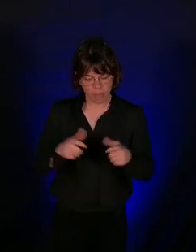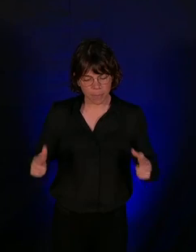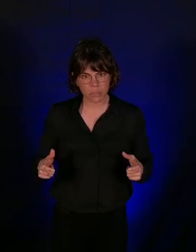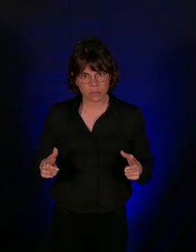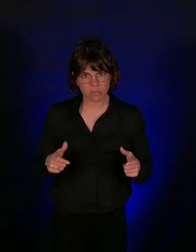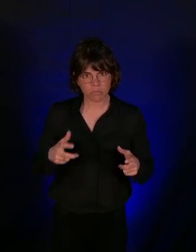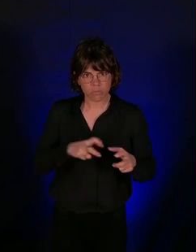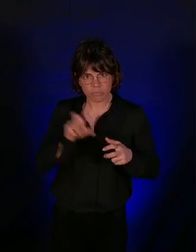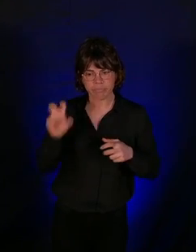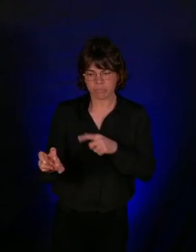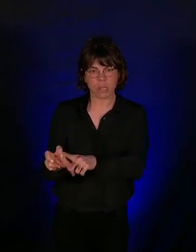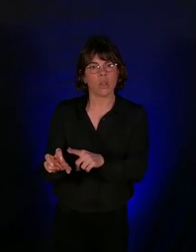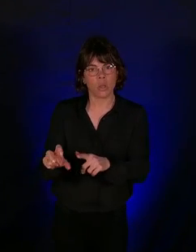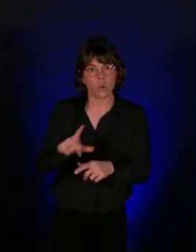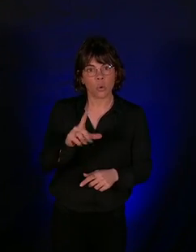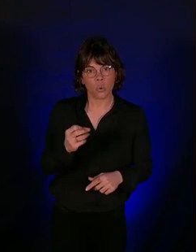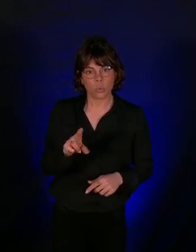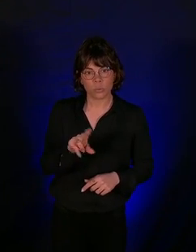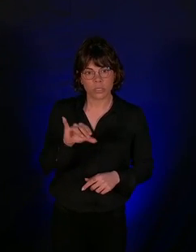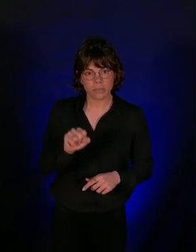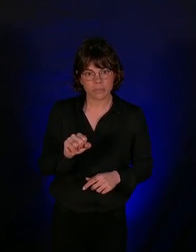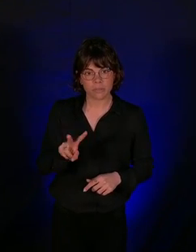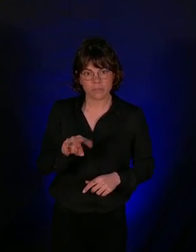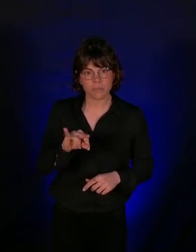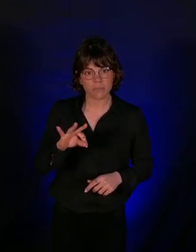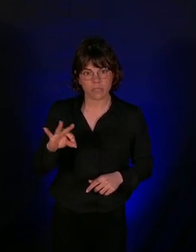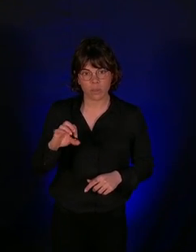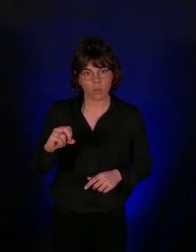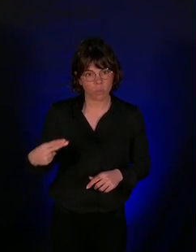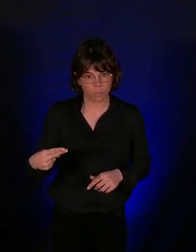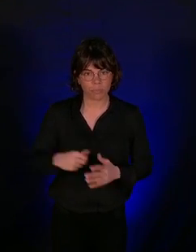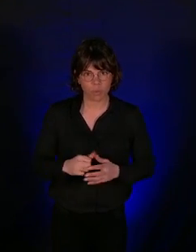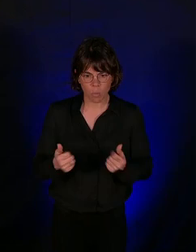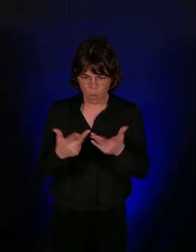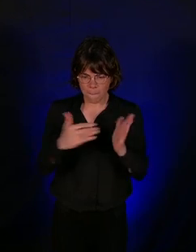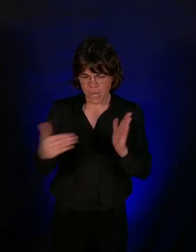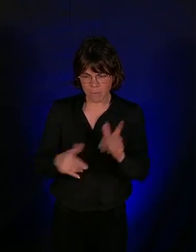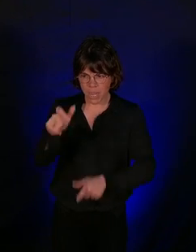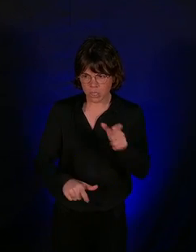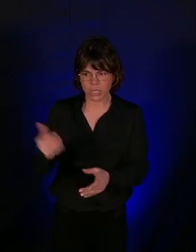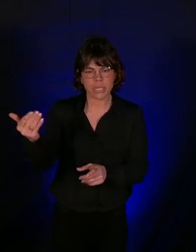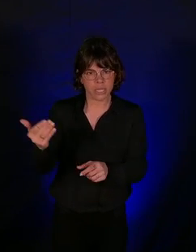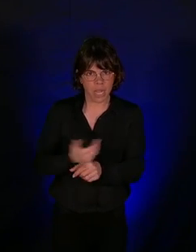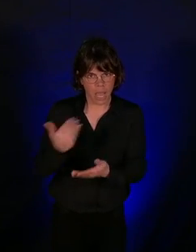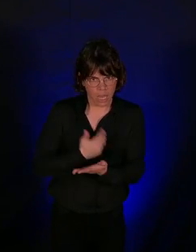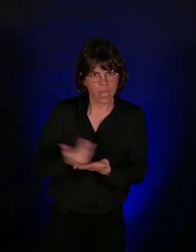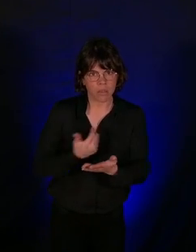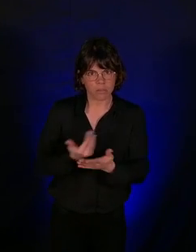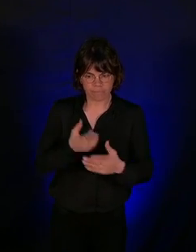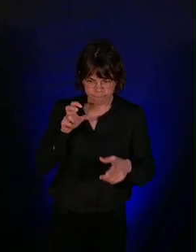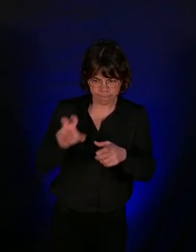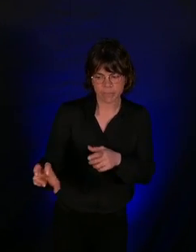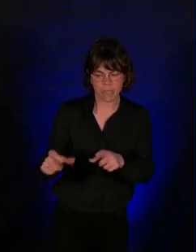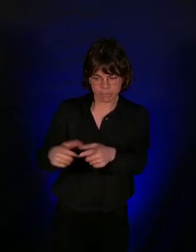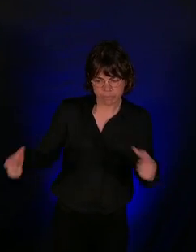sous-traitants du groupe Louis Vuitton comme des dizaines de milliers d'autres salariés chez les donneurs d'ordre comme chez les sous-traitants nous